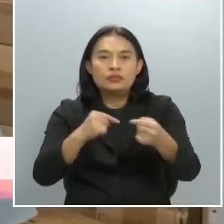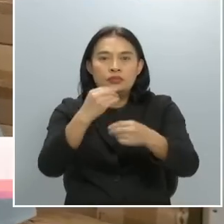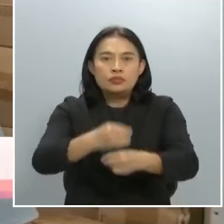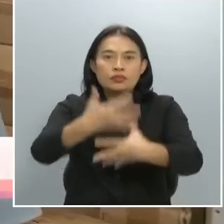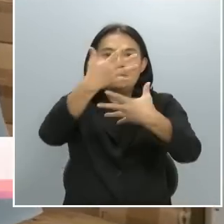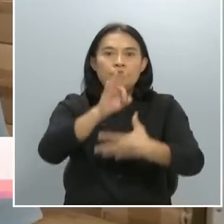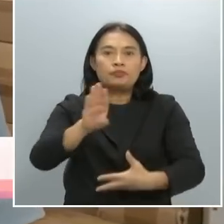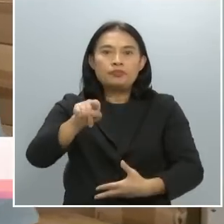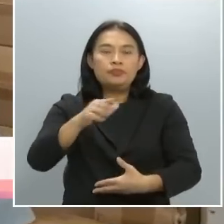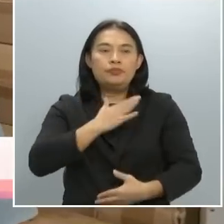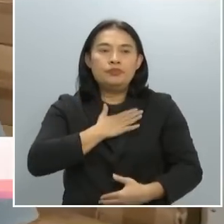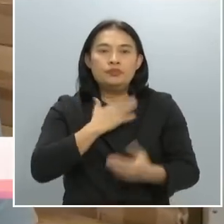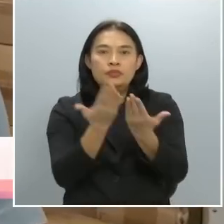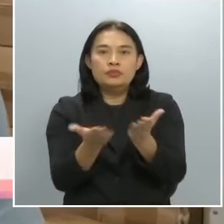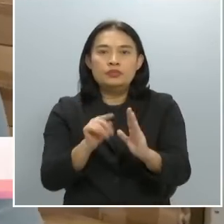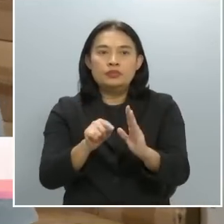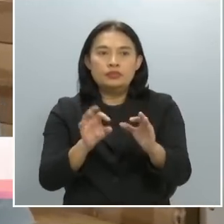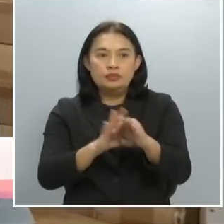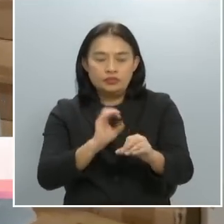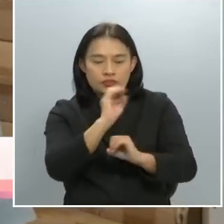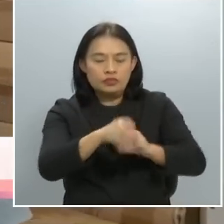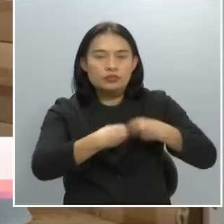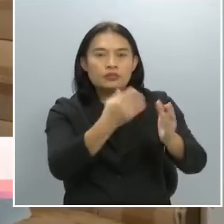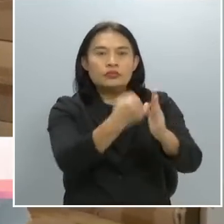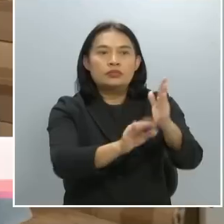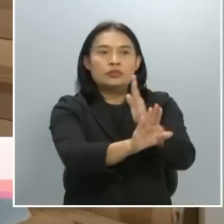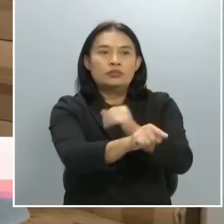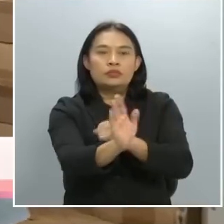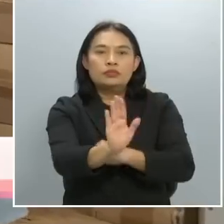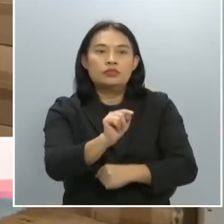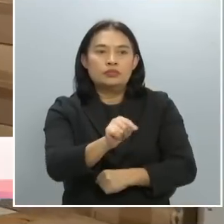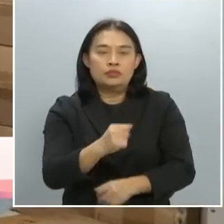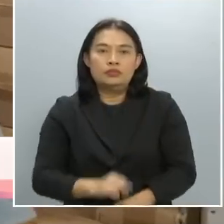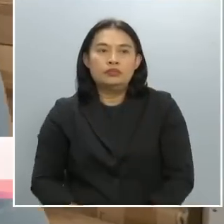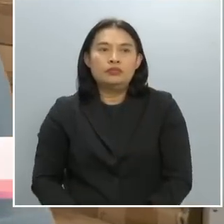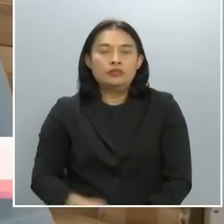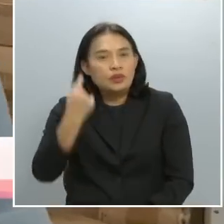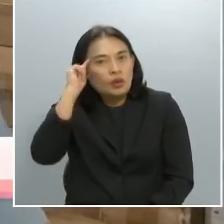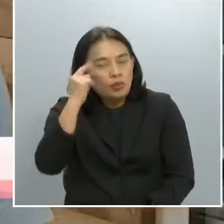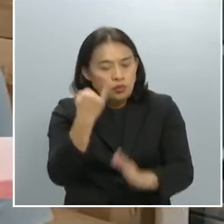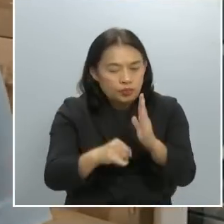ผมกับครอบครัวแต่ก็ไม่ได้โพสเพื่อไปโยนความผิดให้เขาเพราะเราก็ยังไม่รู้ว่าเขาผิดจริงหรือไม่จริง